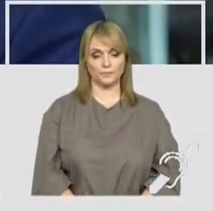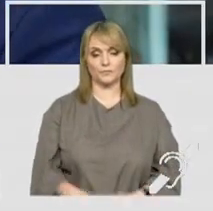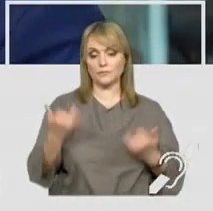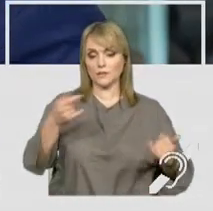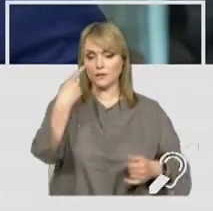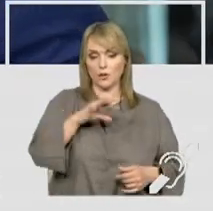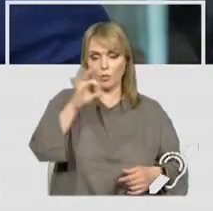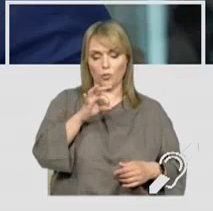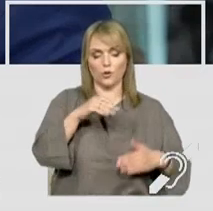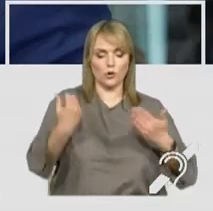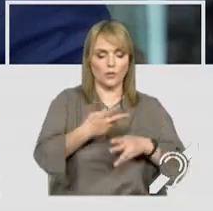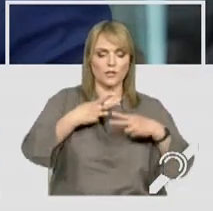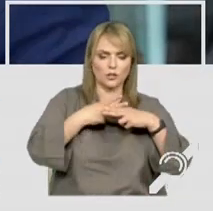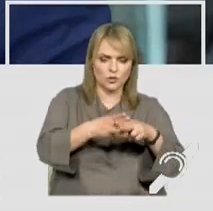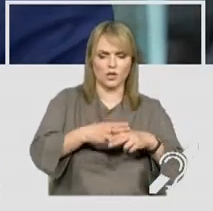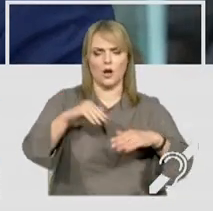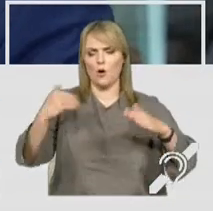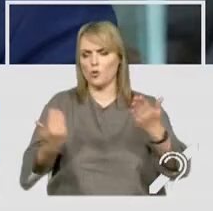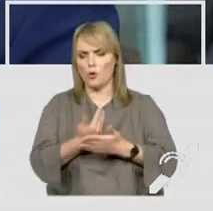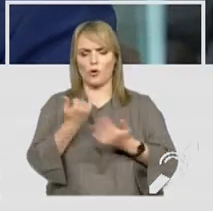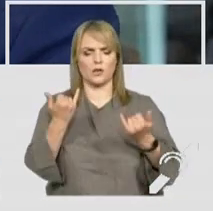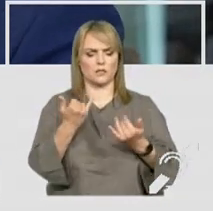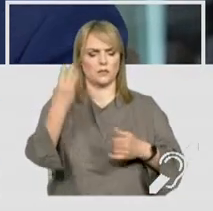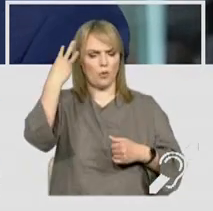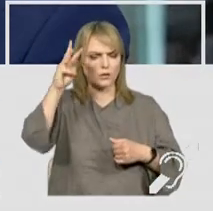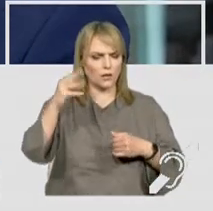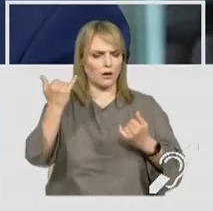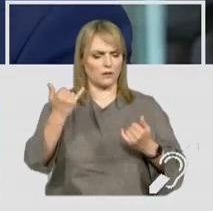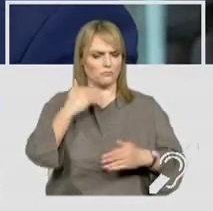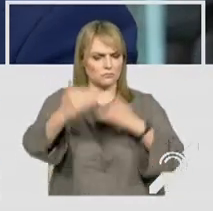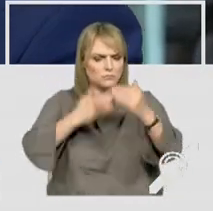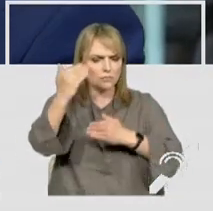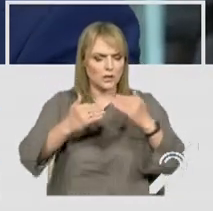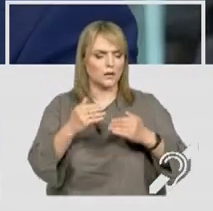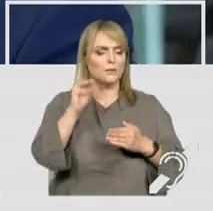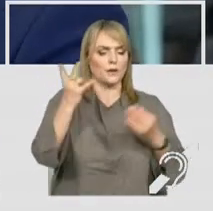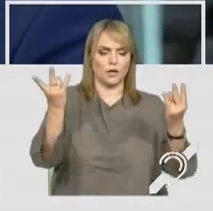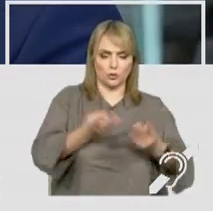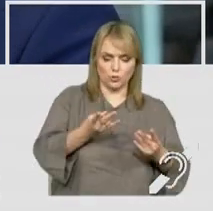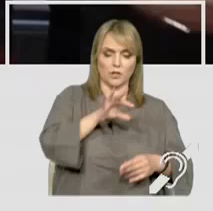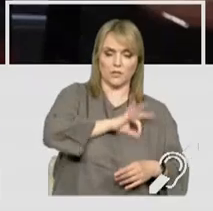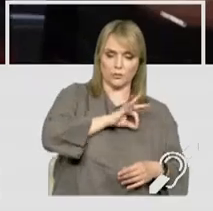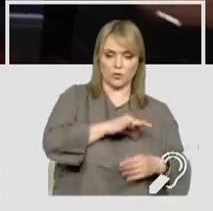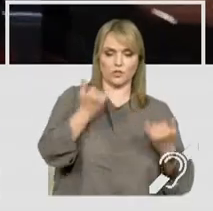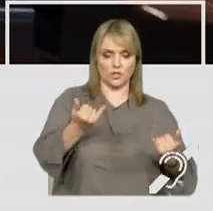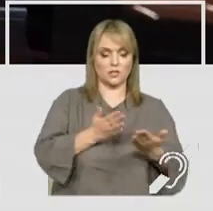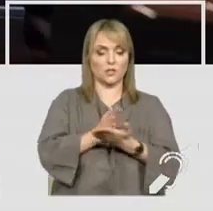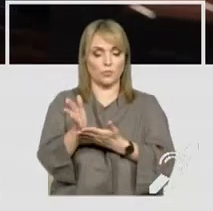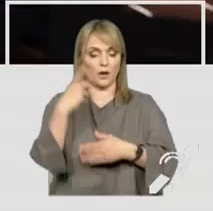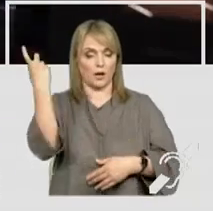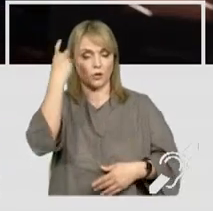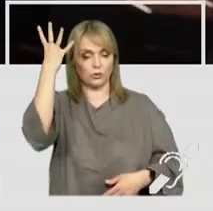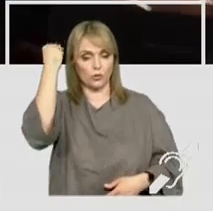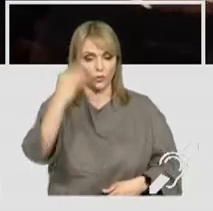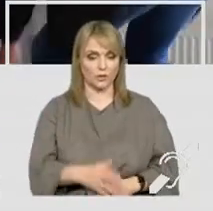despre tehnologii, digitalizare și modernizarea anume învățământului în agricultura din Republica Moldova. Este următorul pas